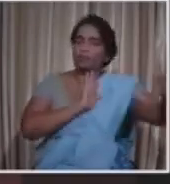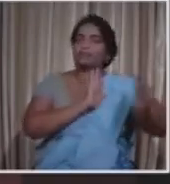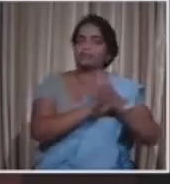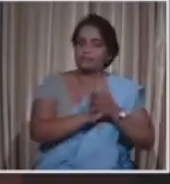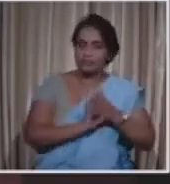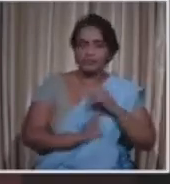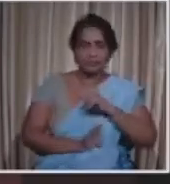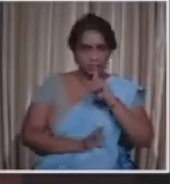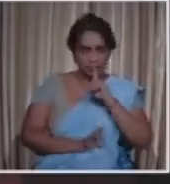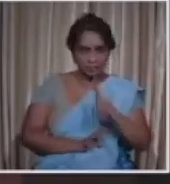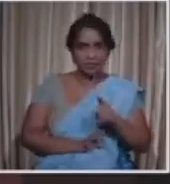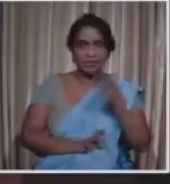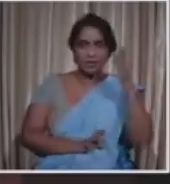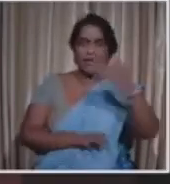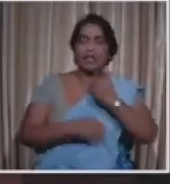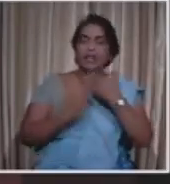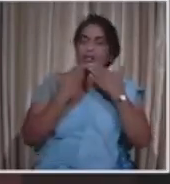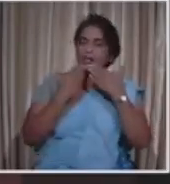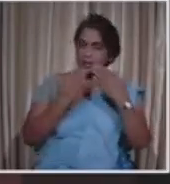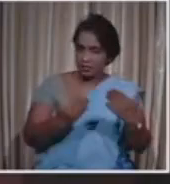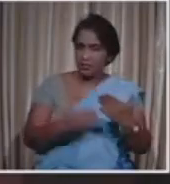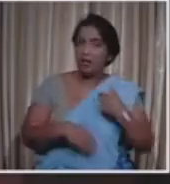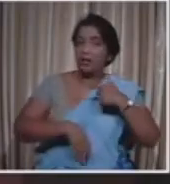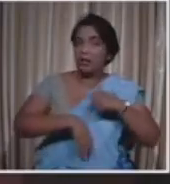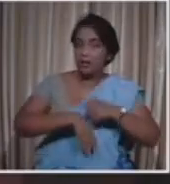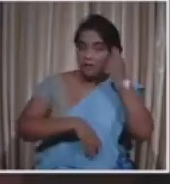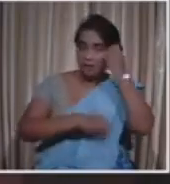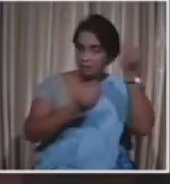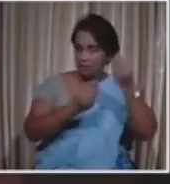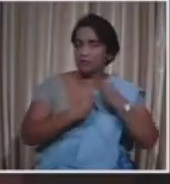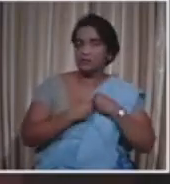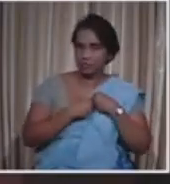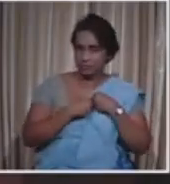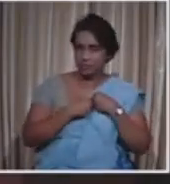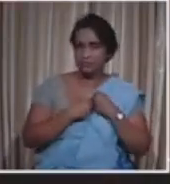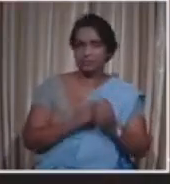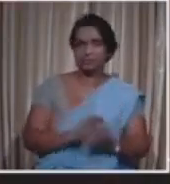ප්‍රකාශ කරමින් ඔබතුමාට ස්තුතිවන්ත වෙනවා මට අදහස් ප්‍රකාශ කරන්න අවස්ථාව ලබා දීම ගැන ඔව් ස්තුතියි